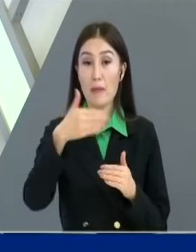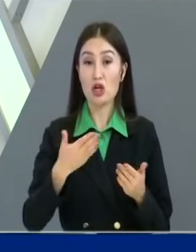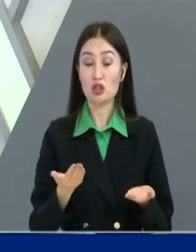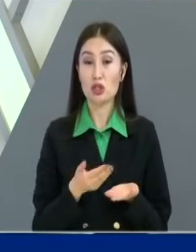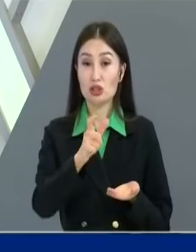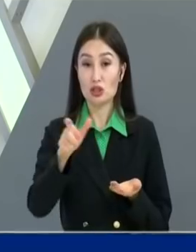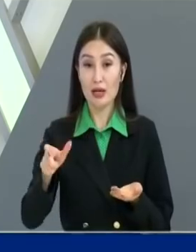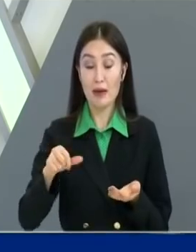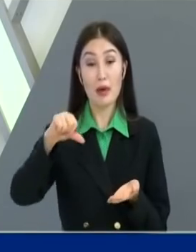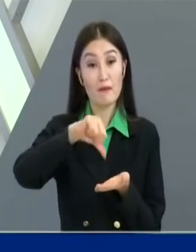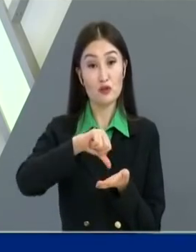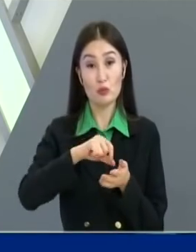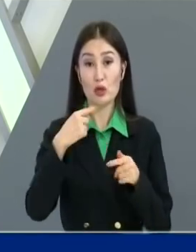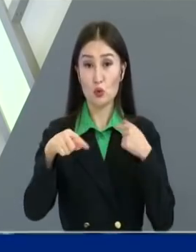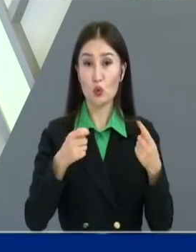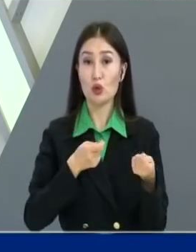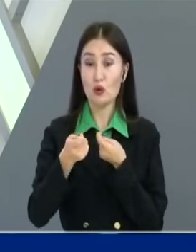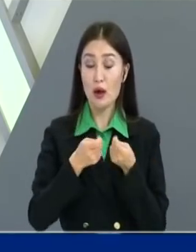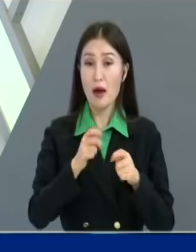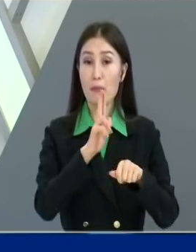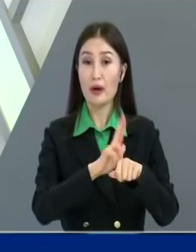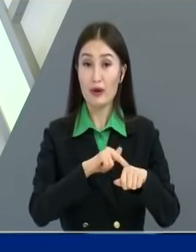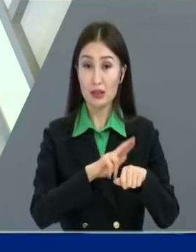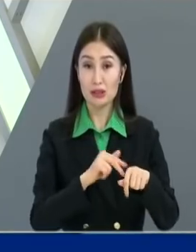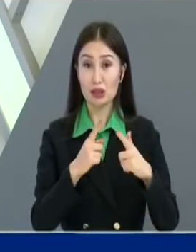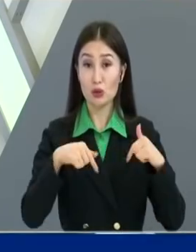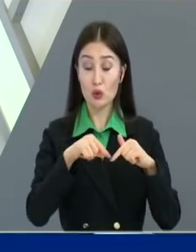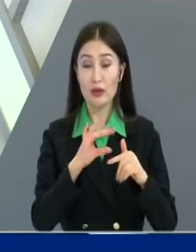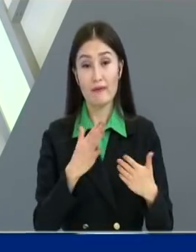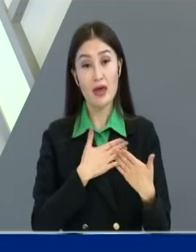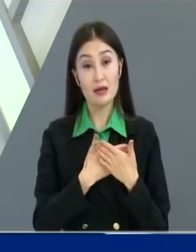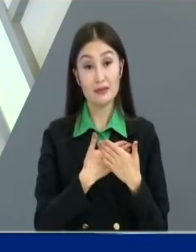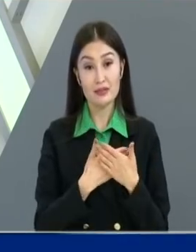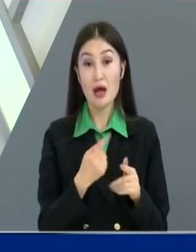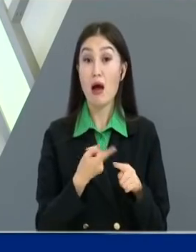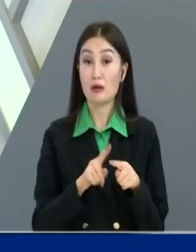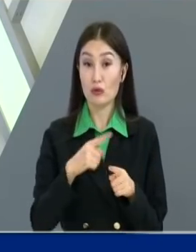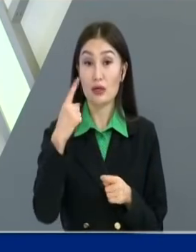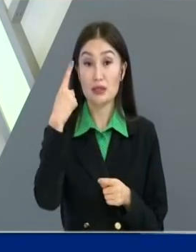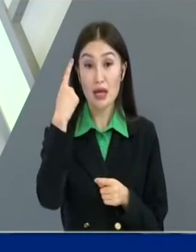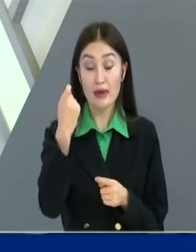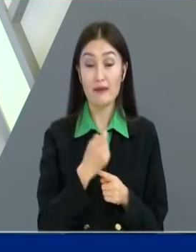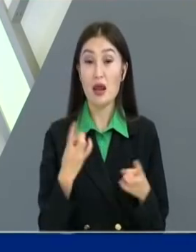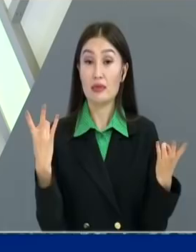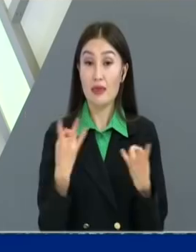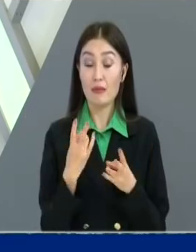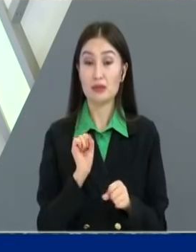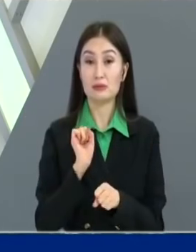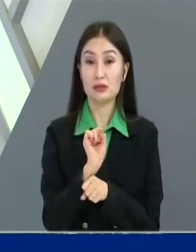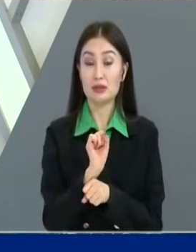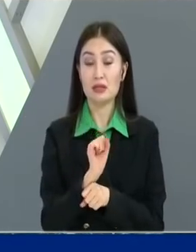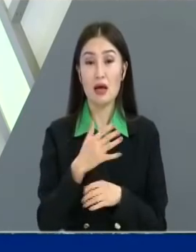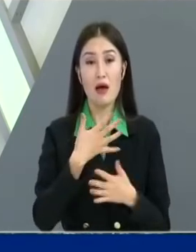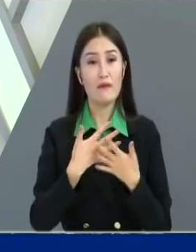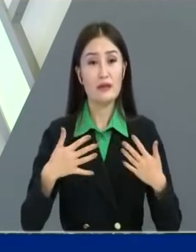выступили другие ответственные лица, руководители правоохранительных органов и активисты, которые заявили, что необходимо пресекать всякие